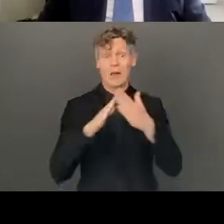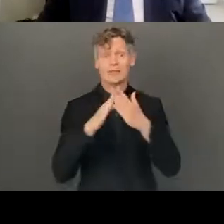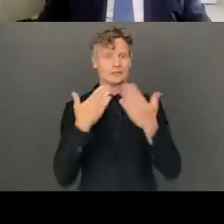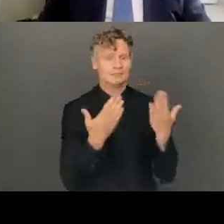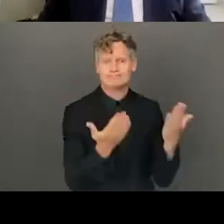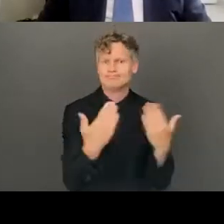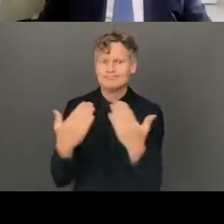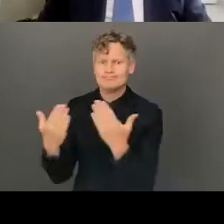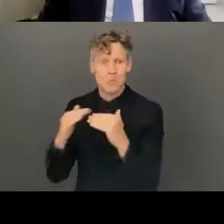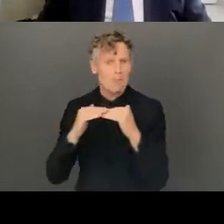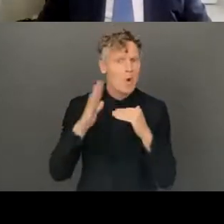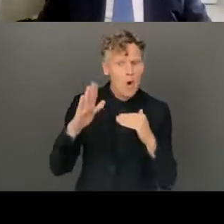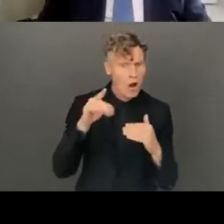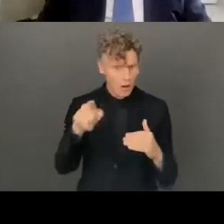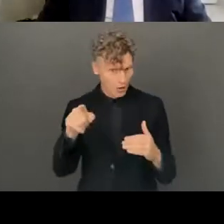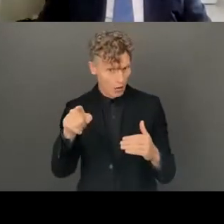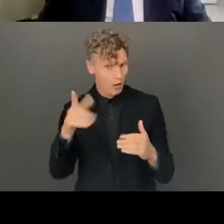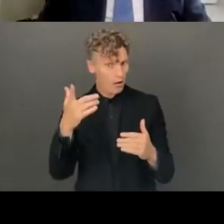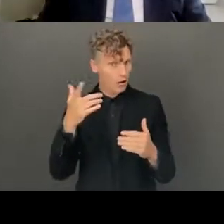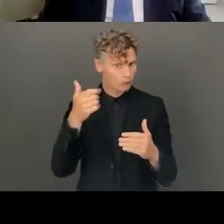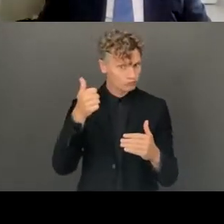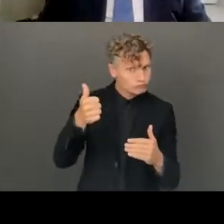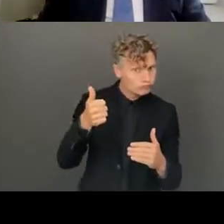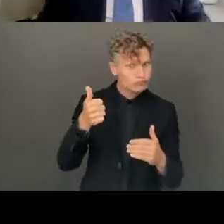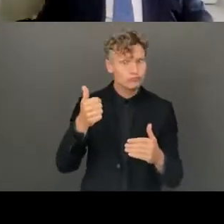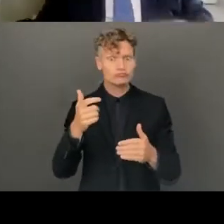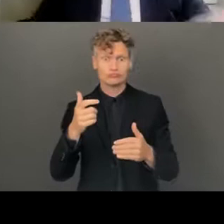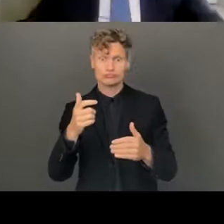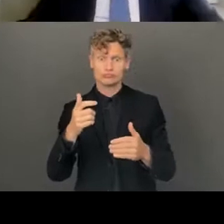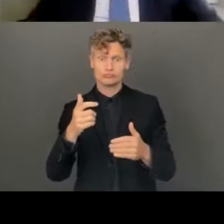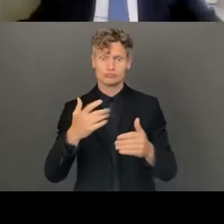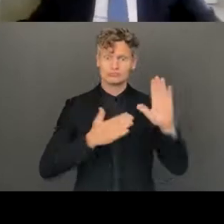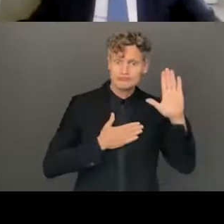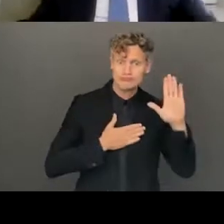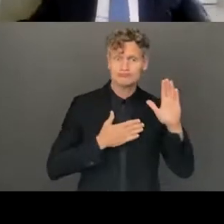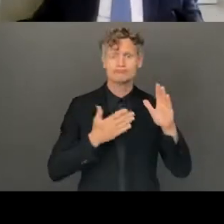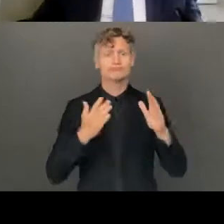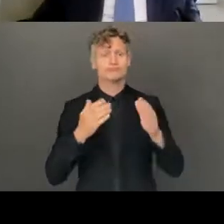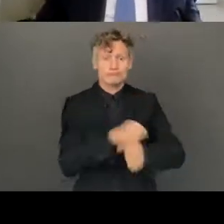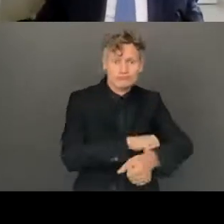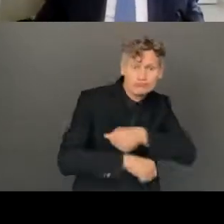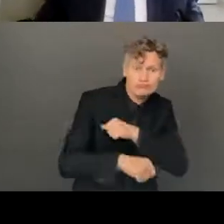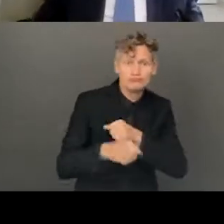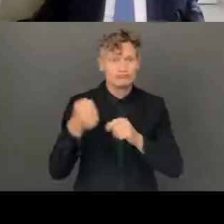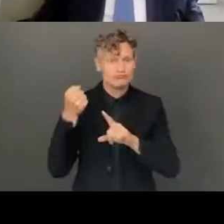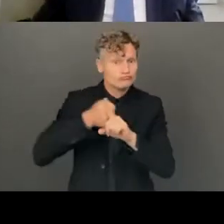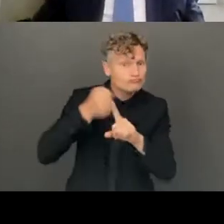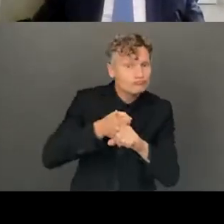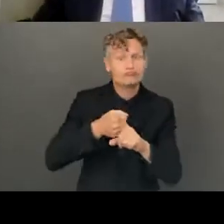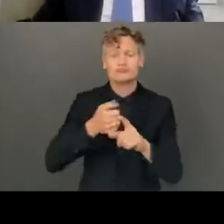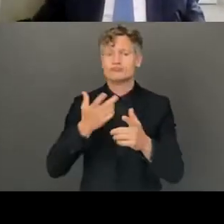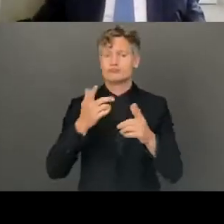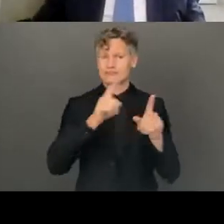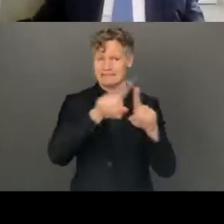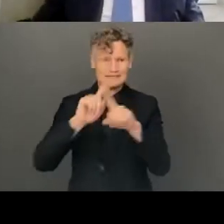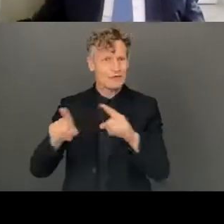les engagements et contribuer aux efforts de renforcement pour la mise en œuvre de la Convention sur les droits des personnes handicapées,